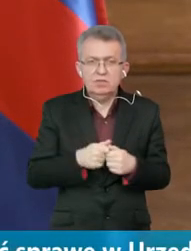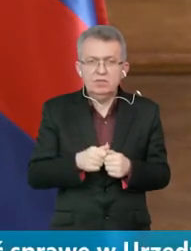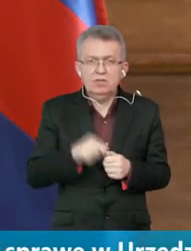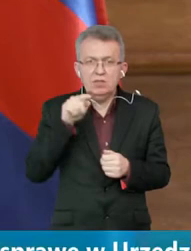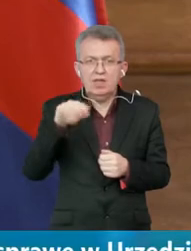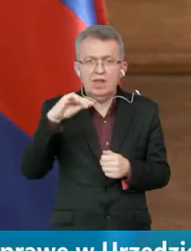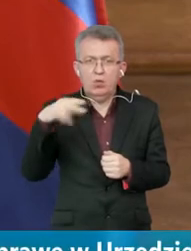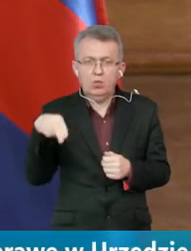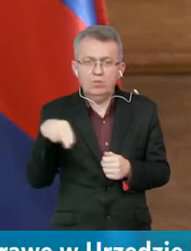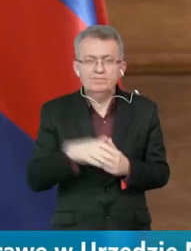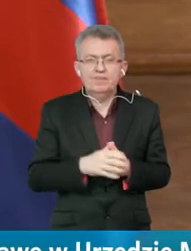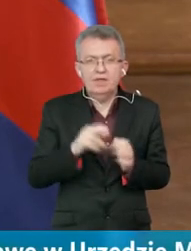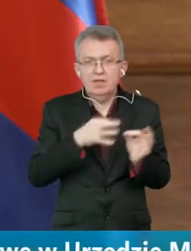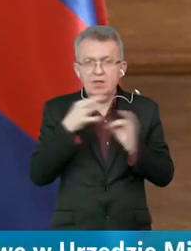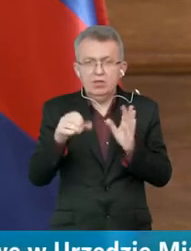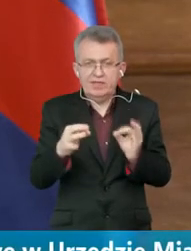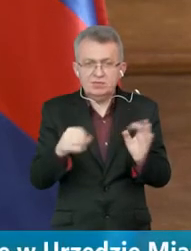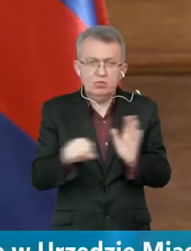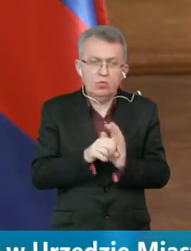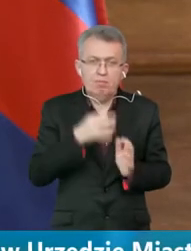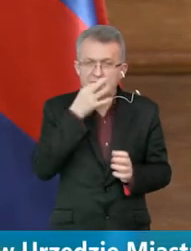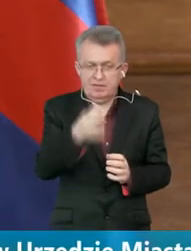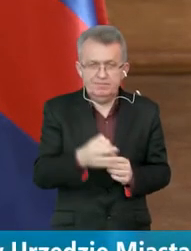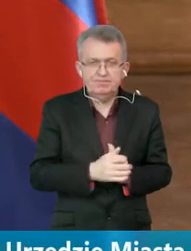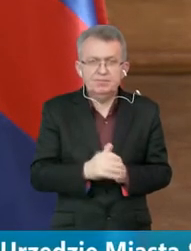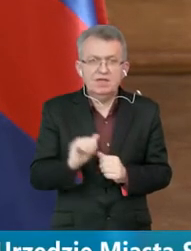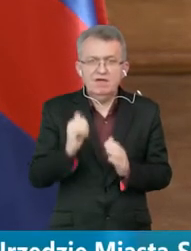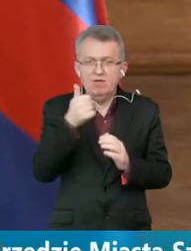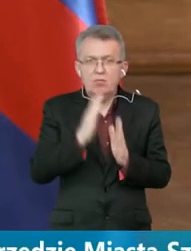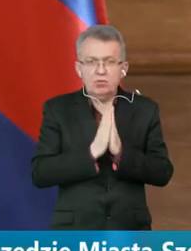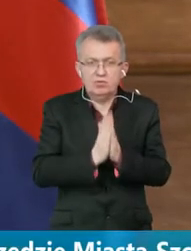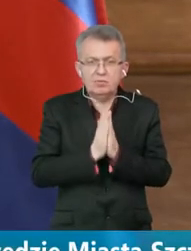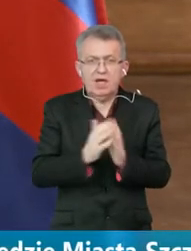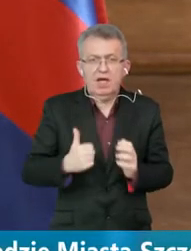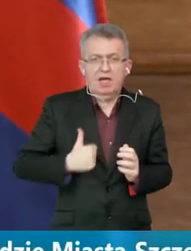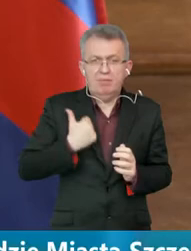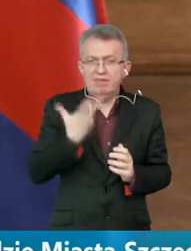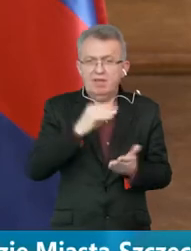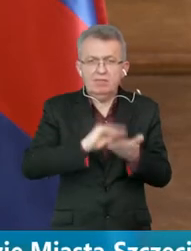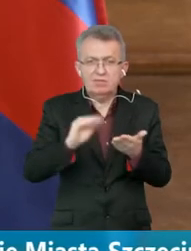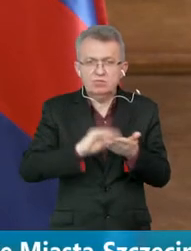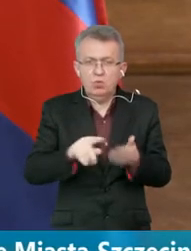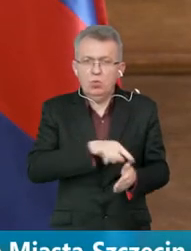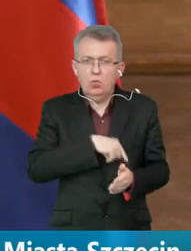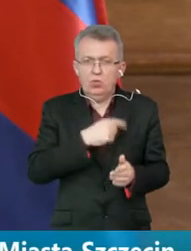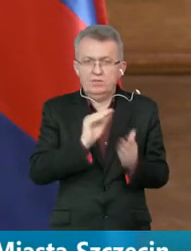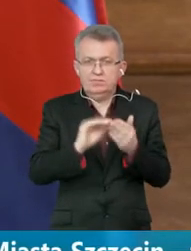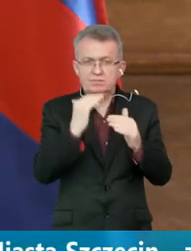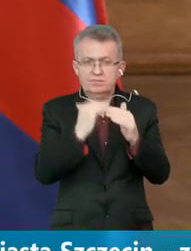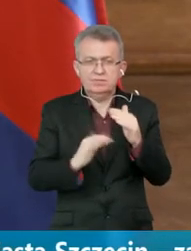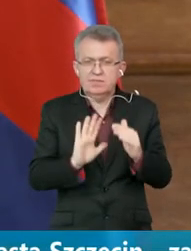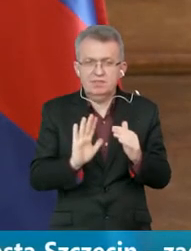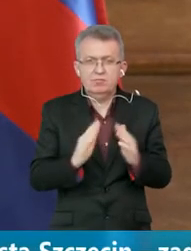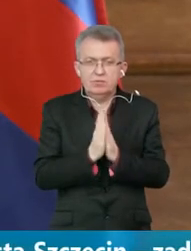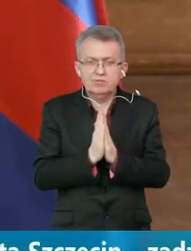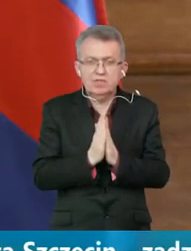www.wiadomościszczecin.eu. A teraz przechodzimy do pytań i tutaj na początek wielka prośba, aby nie pisać zbyt długich